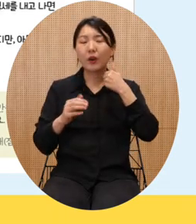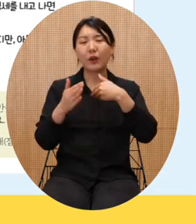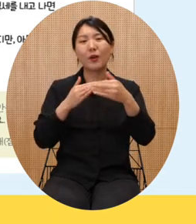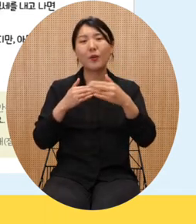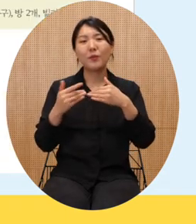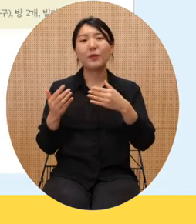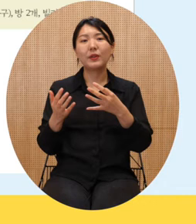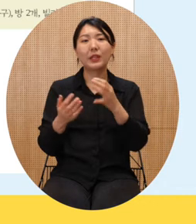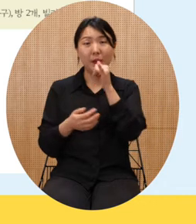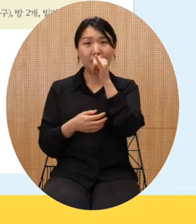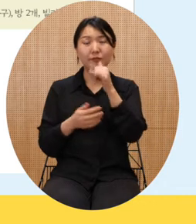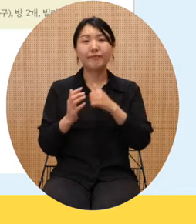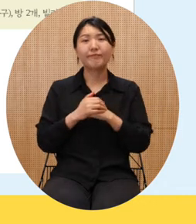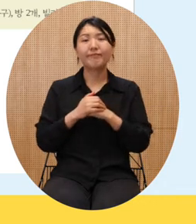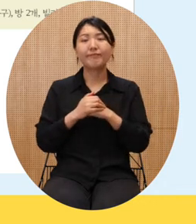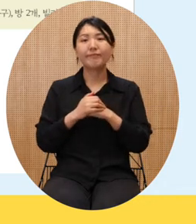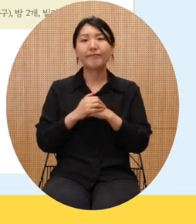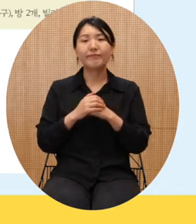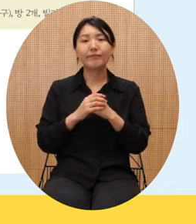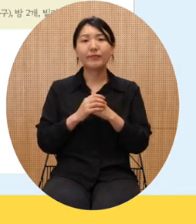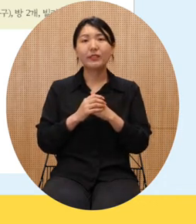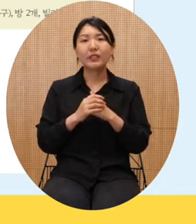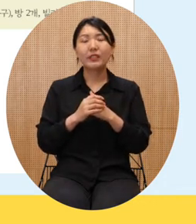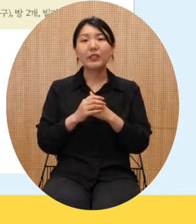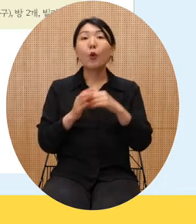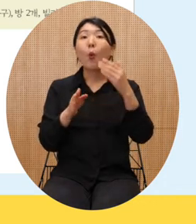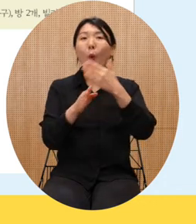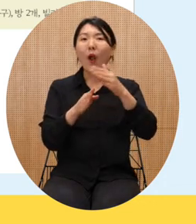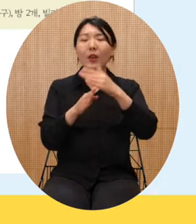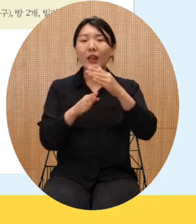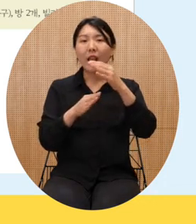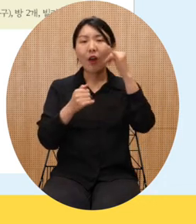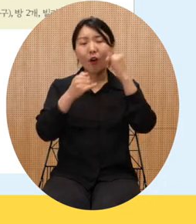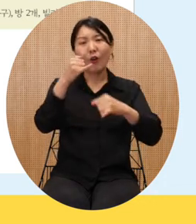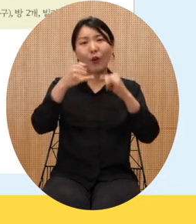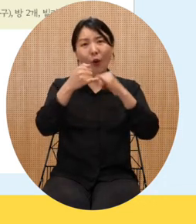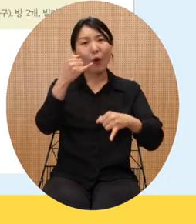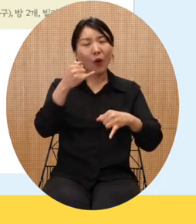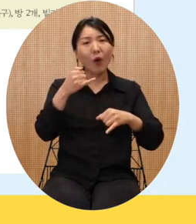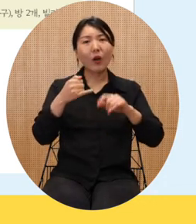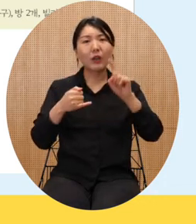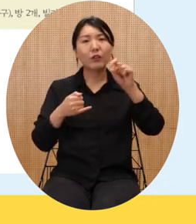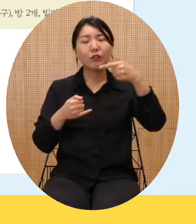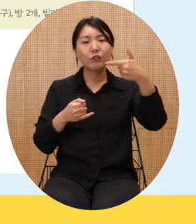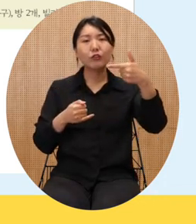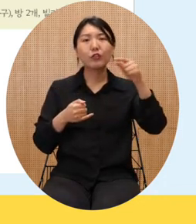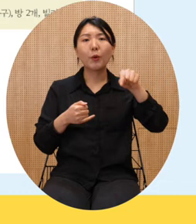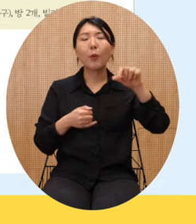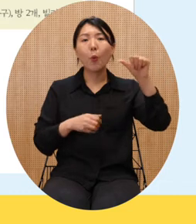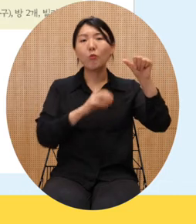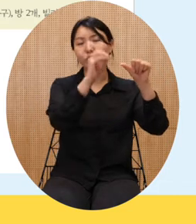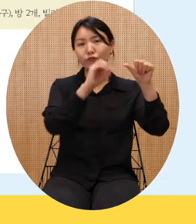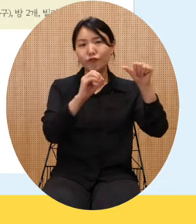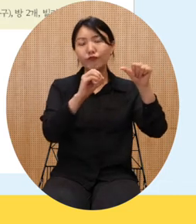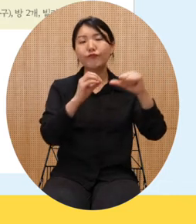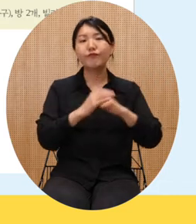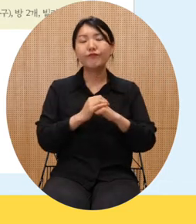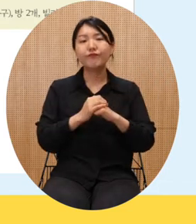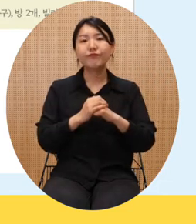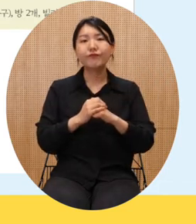이런 등의 문제로 경제적 어려움을 겪고 계셨습니다. 그 월세 체납 경험은